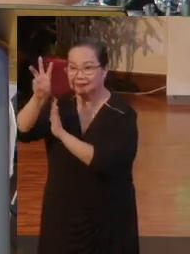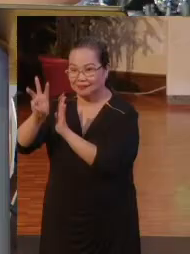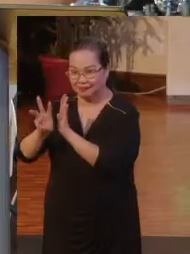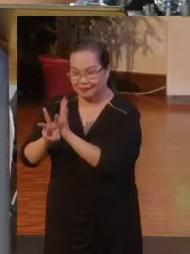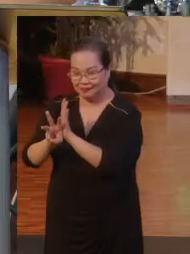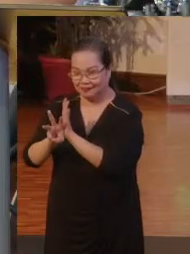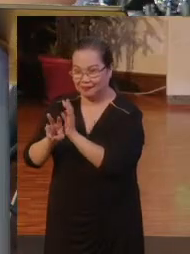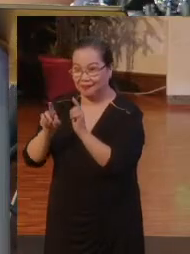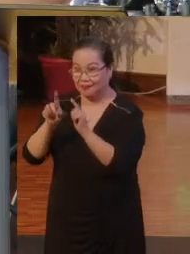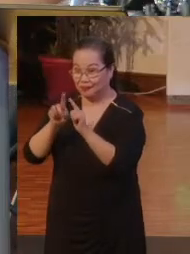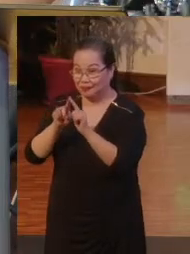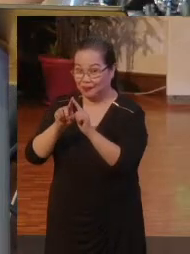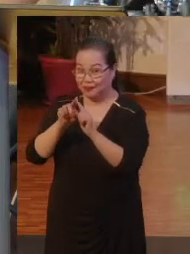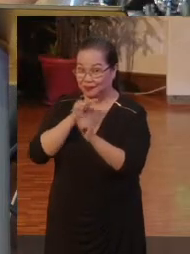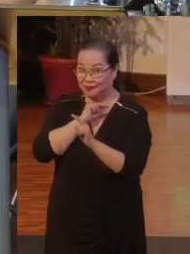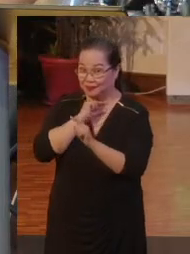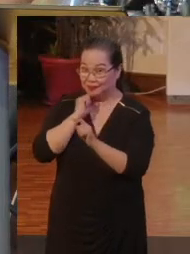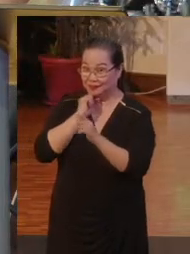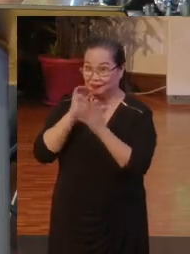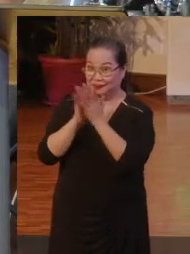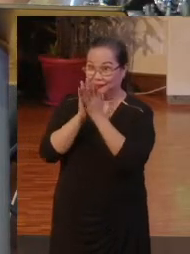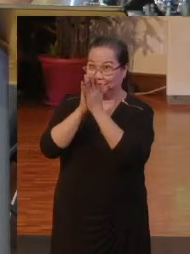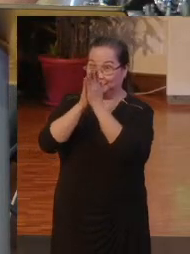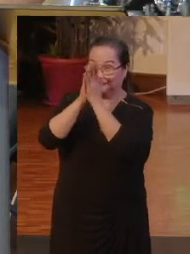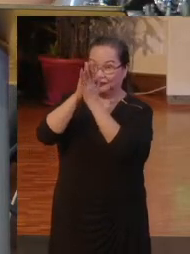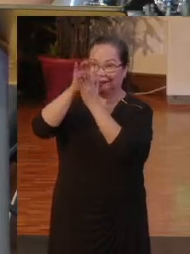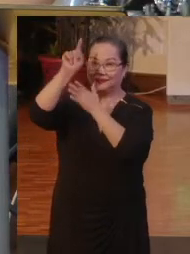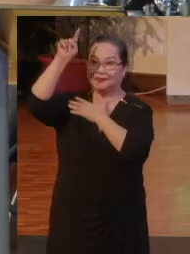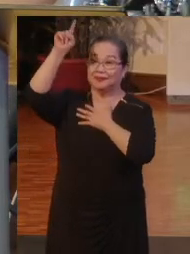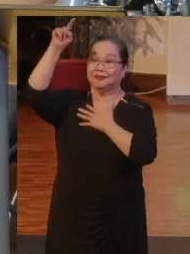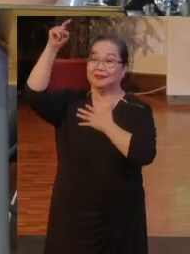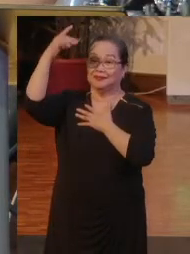the praise of His glorious grace."